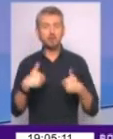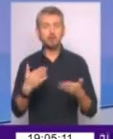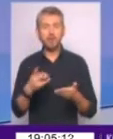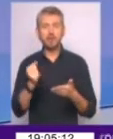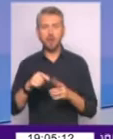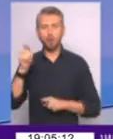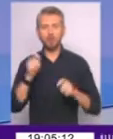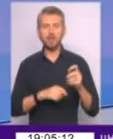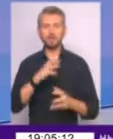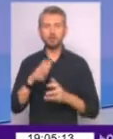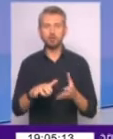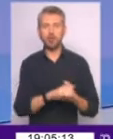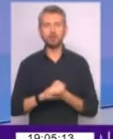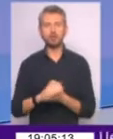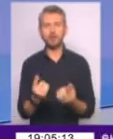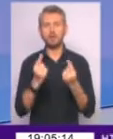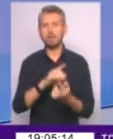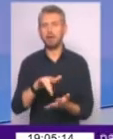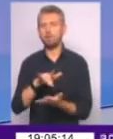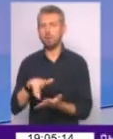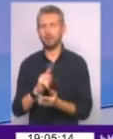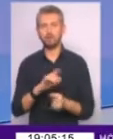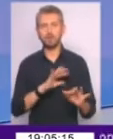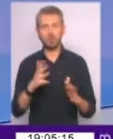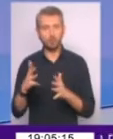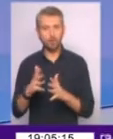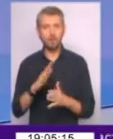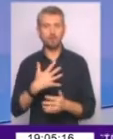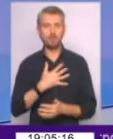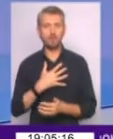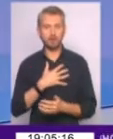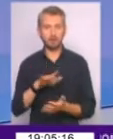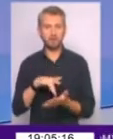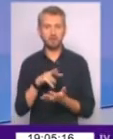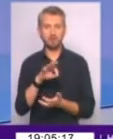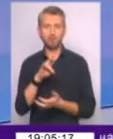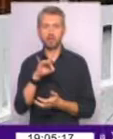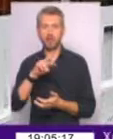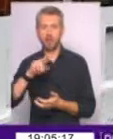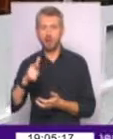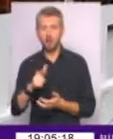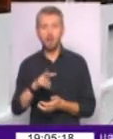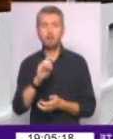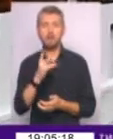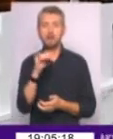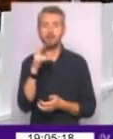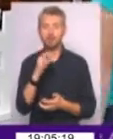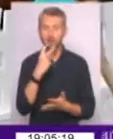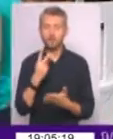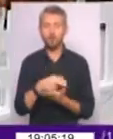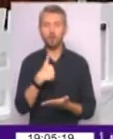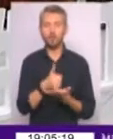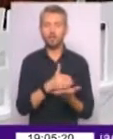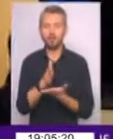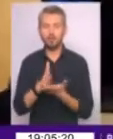Конгресі Всесвітньої асоціації мегаполісів, що відбувається в канадському Монреалі. Мер Віталій Кличко, зокрема, представив там основні